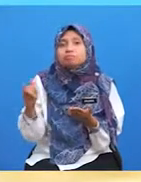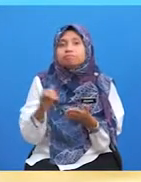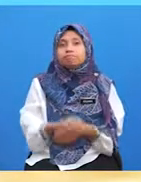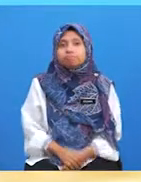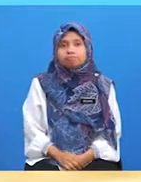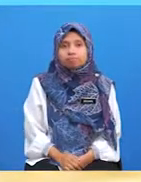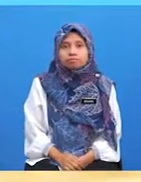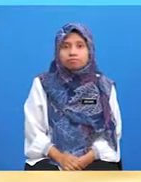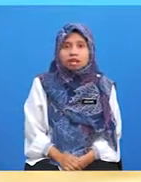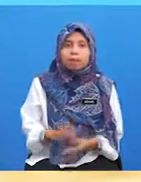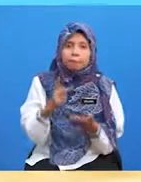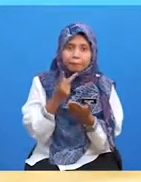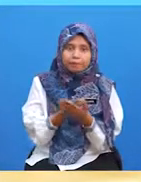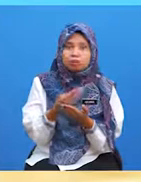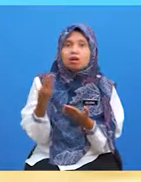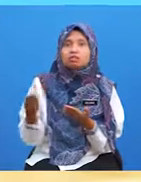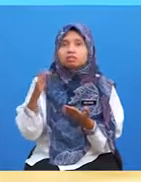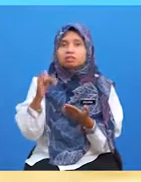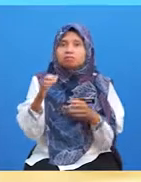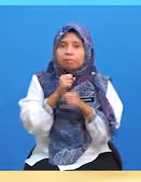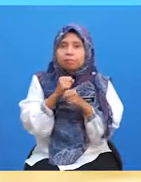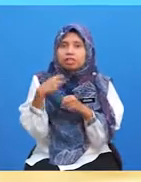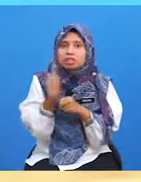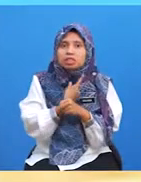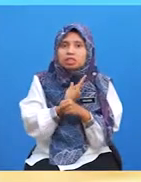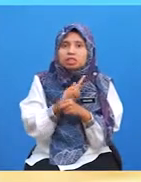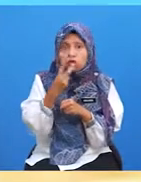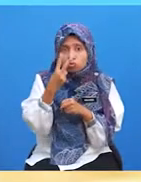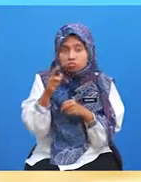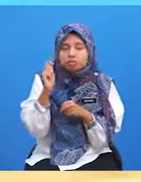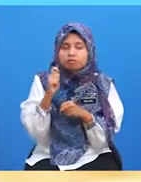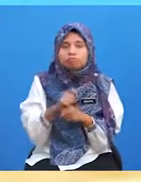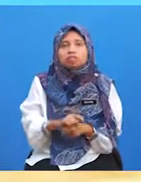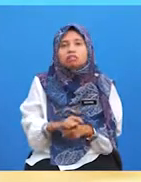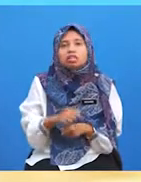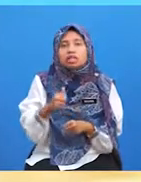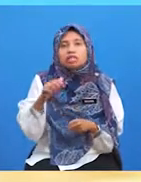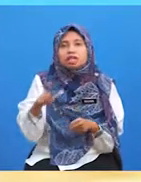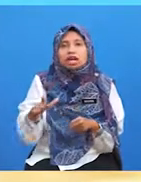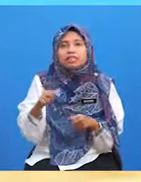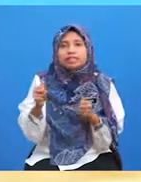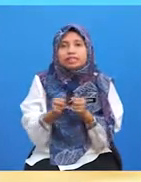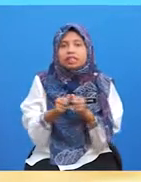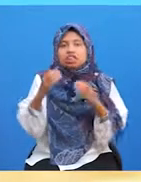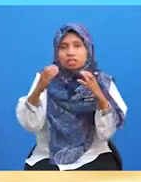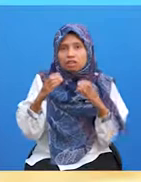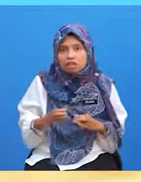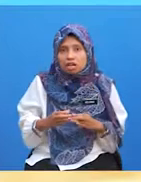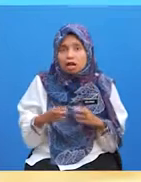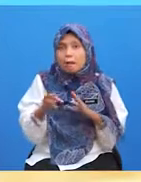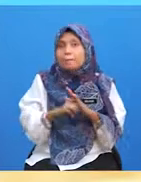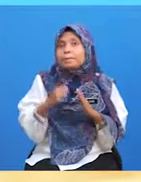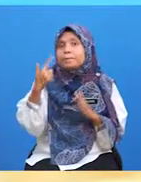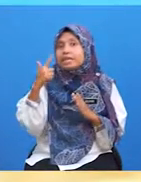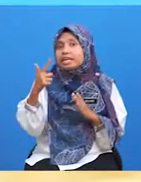Peribahasa yang dapat kita cari berdasarkan situasi ini ialah dengan cara